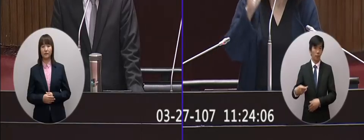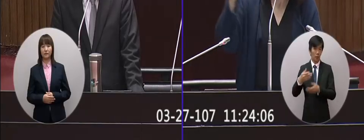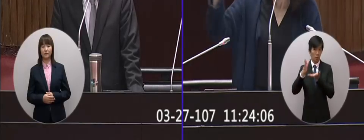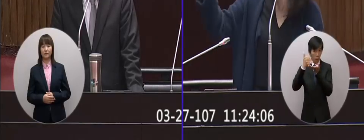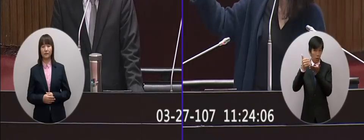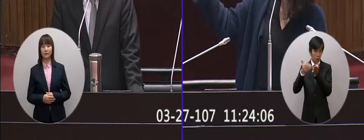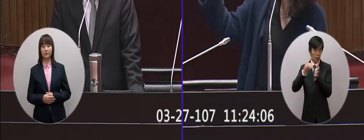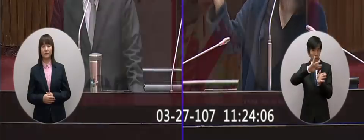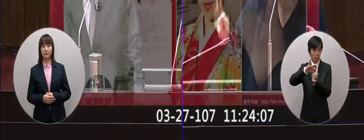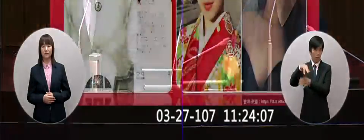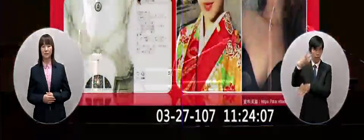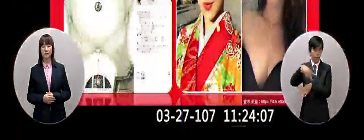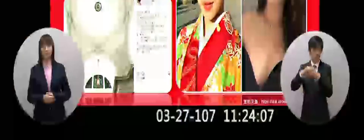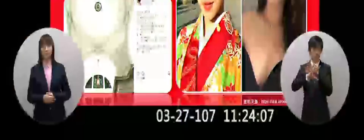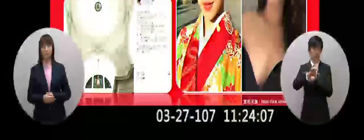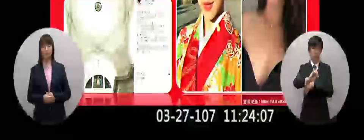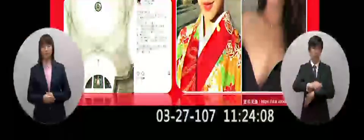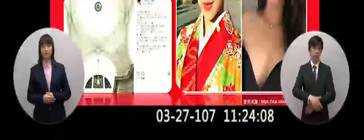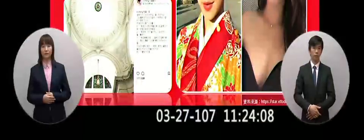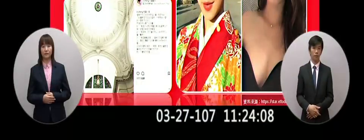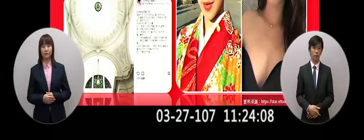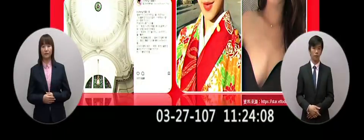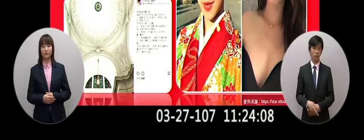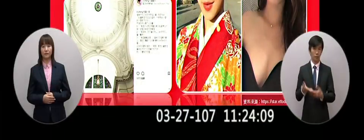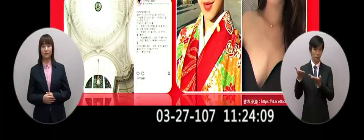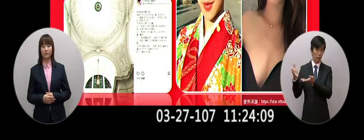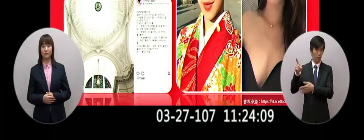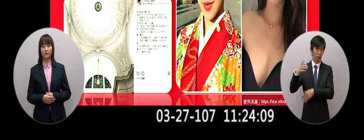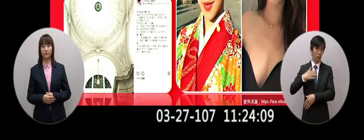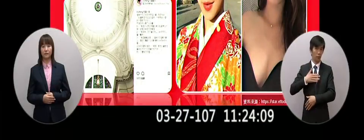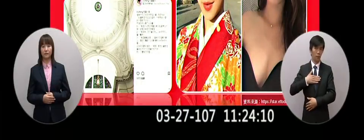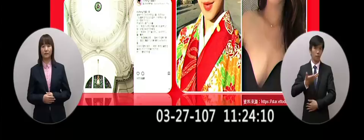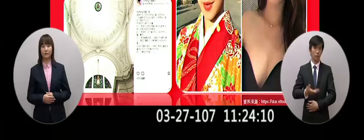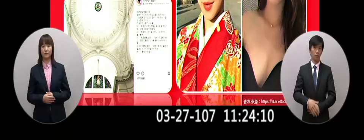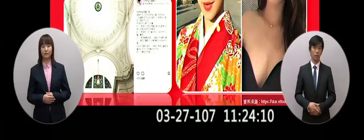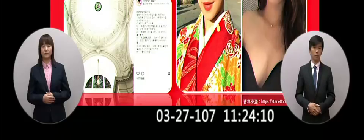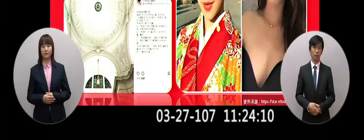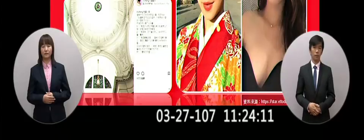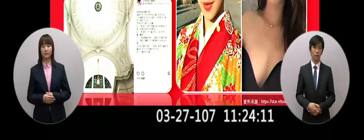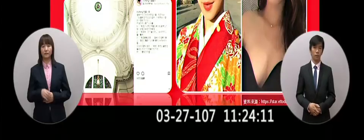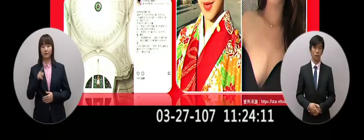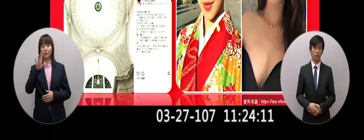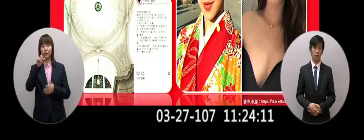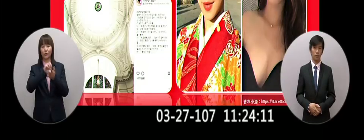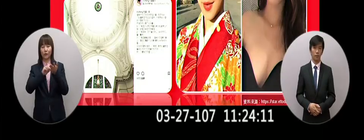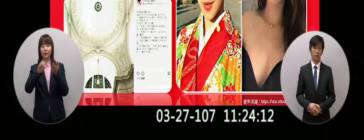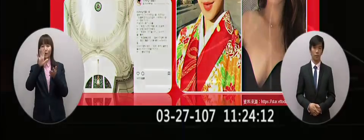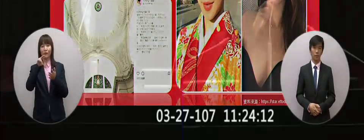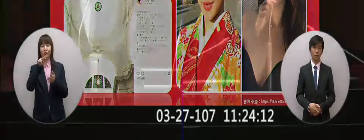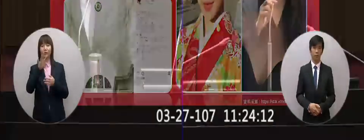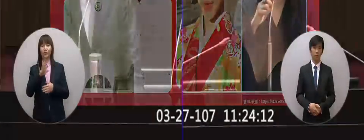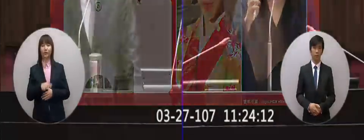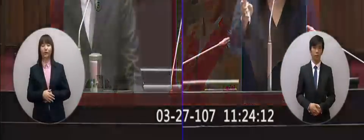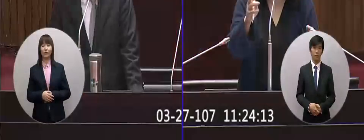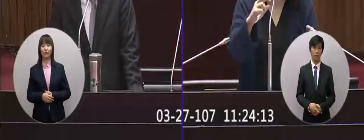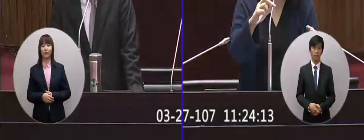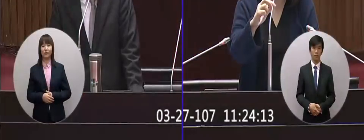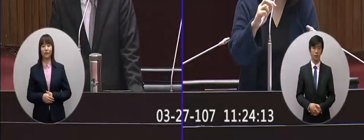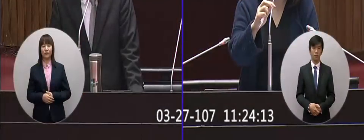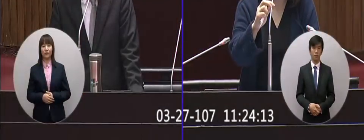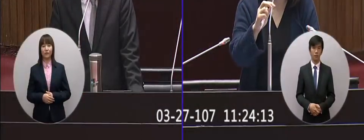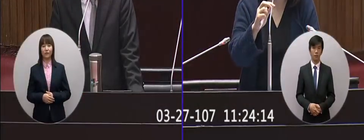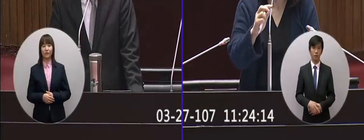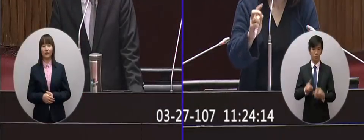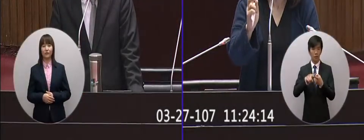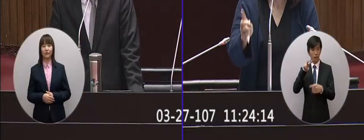有什么，这一位不晓得院长认不认识、 啊、那边有一些鸡排妹 那你快就知道